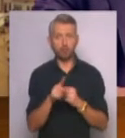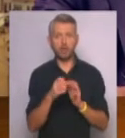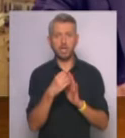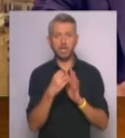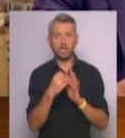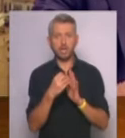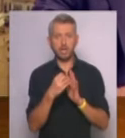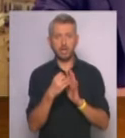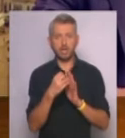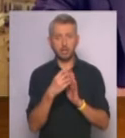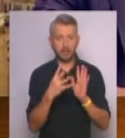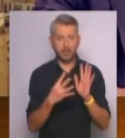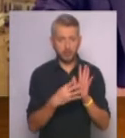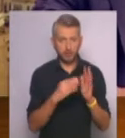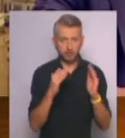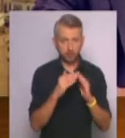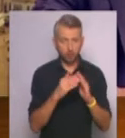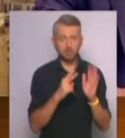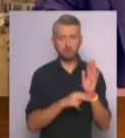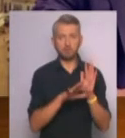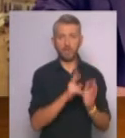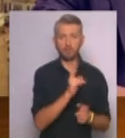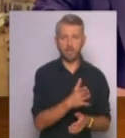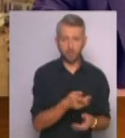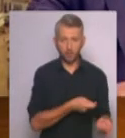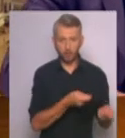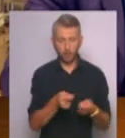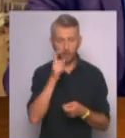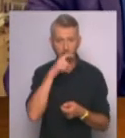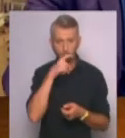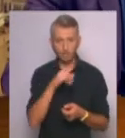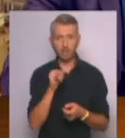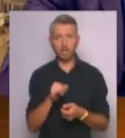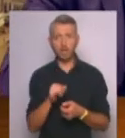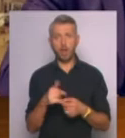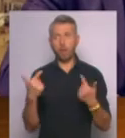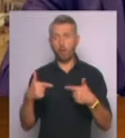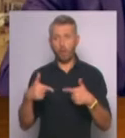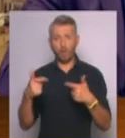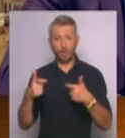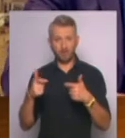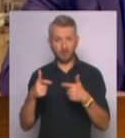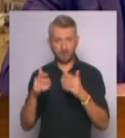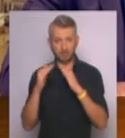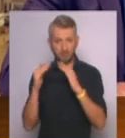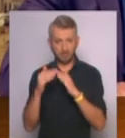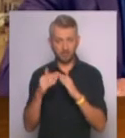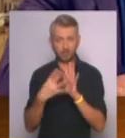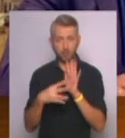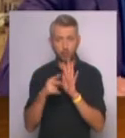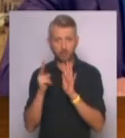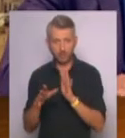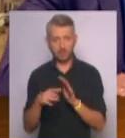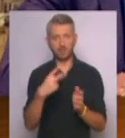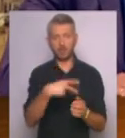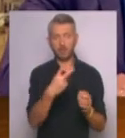19-й 75 квартир носить. Мусор і носить гостинка 90 квартир, і 22-го